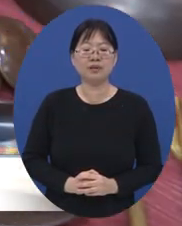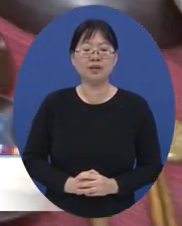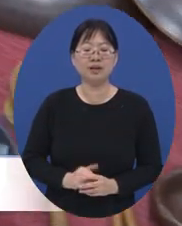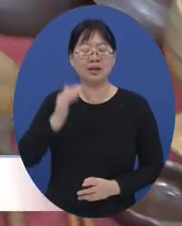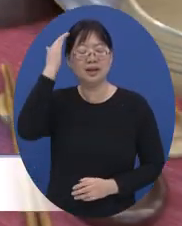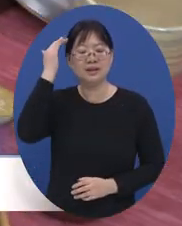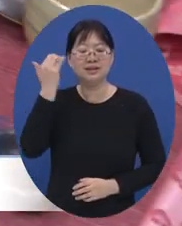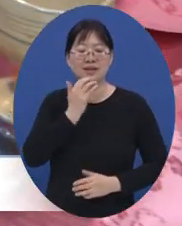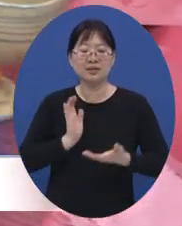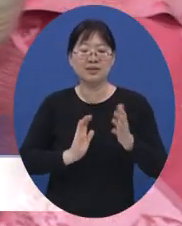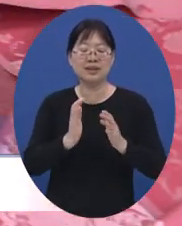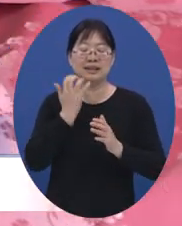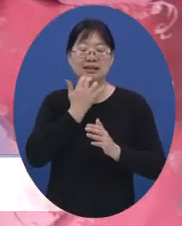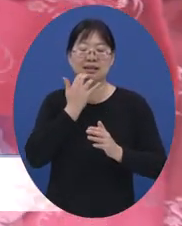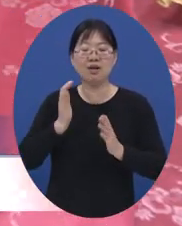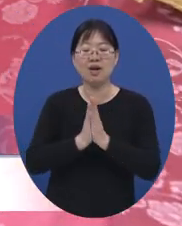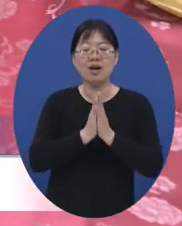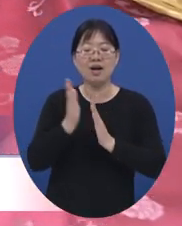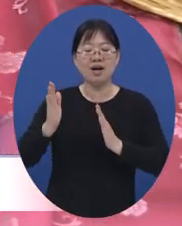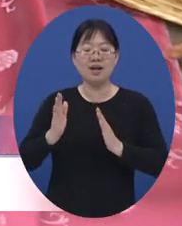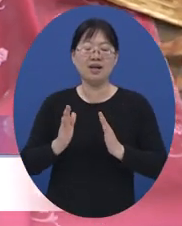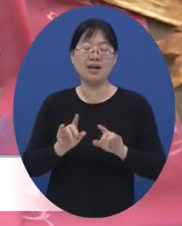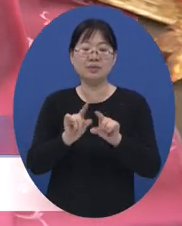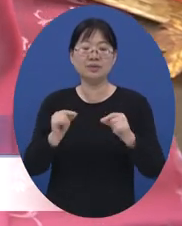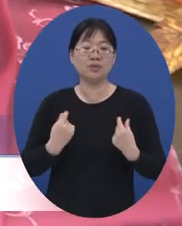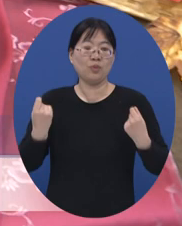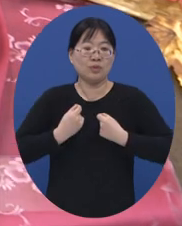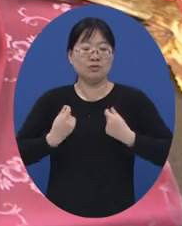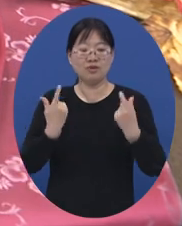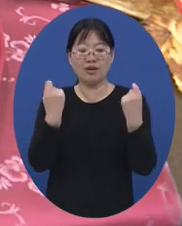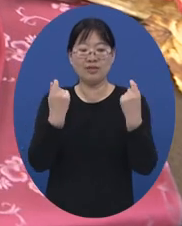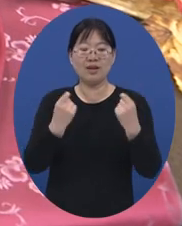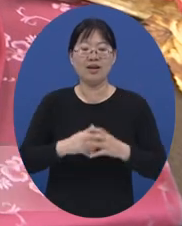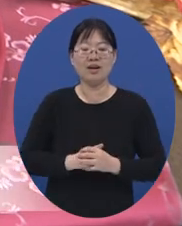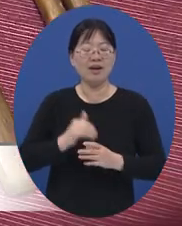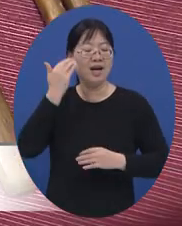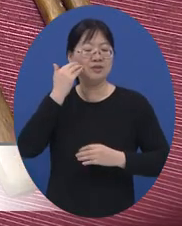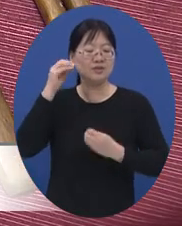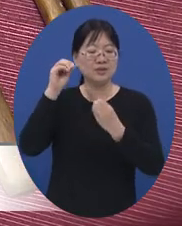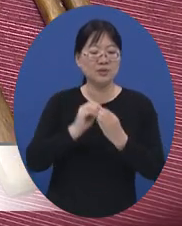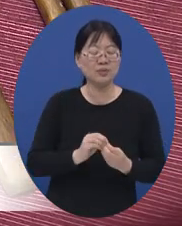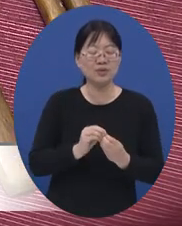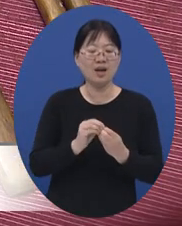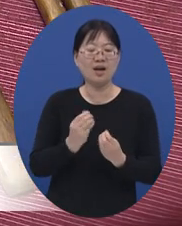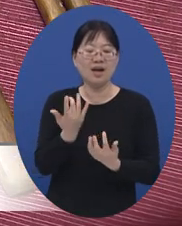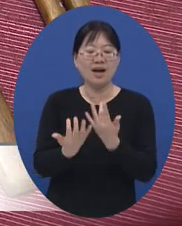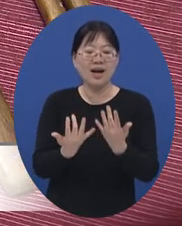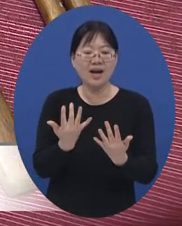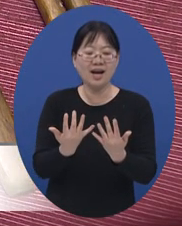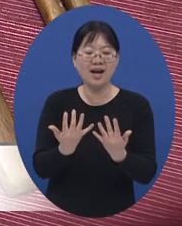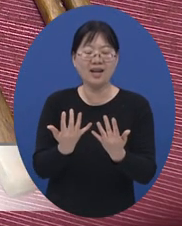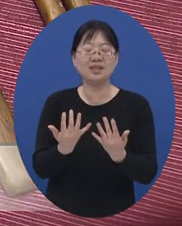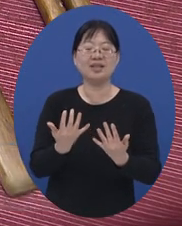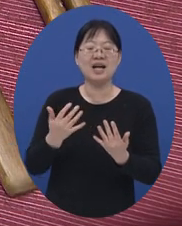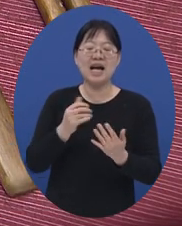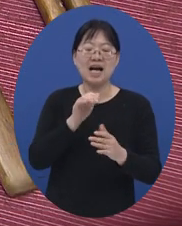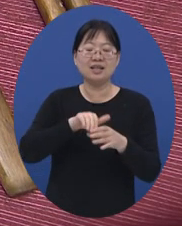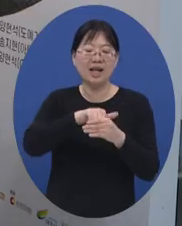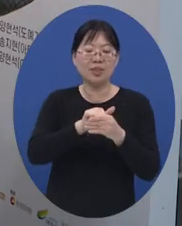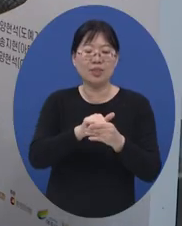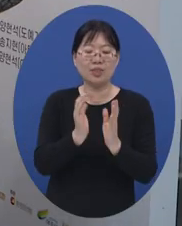흑색의 도자기들이 색색의 화려한 음식 옷을 입은 듯합니다. 우리나라 전통 아궁이와 장독대를 연상케 하는